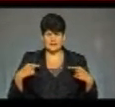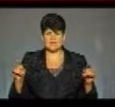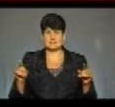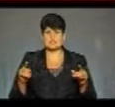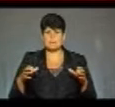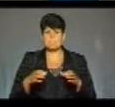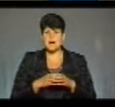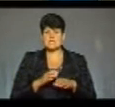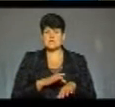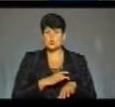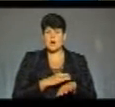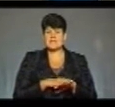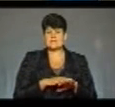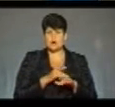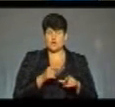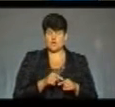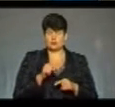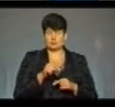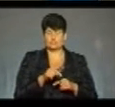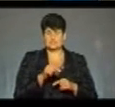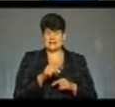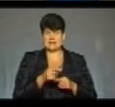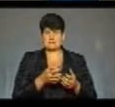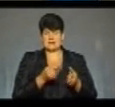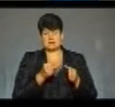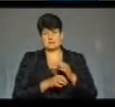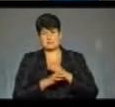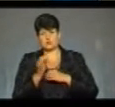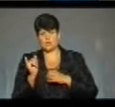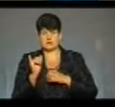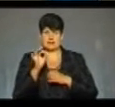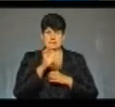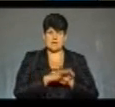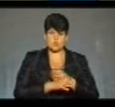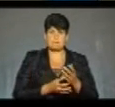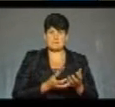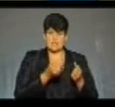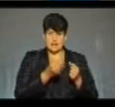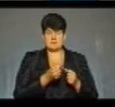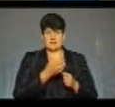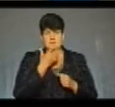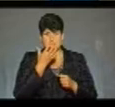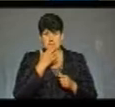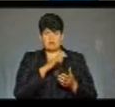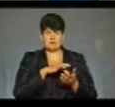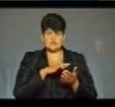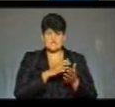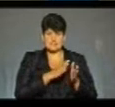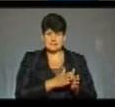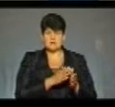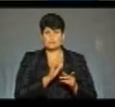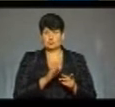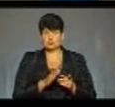партія «Слуга народу», тому що її підтримували і на Сході, і на Заході, і Півдні, і в Центрі, буде